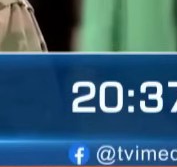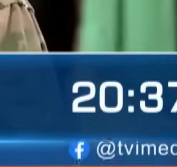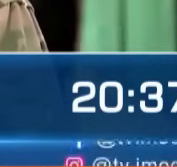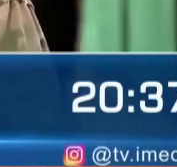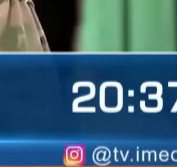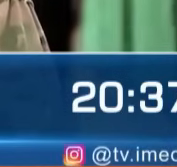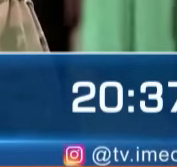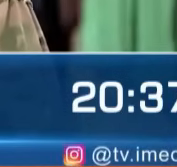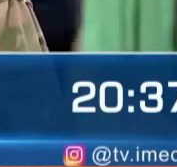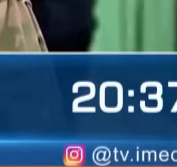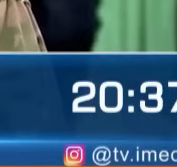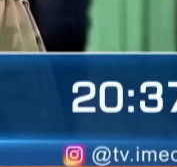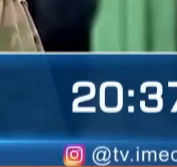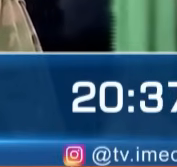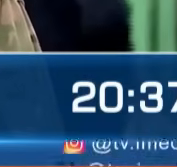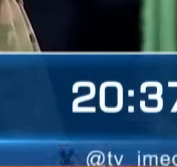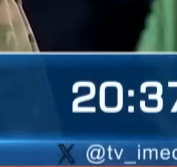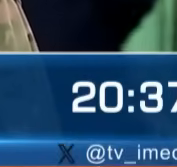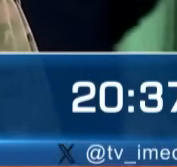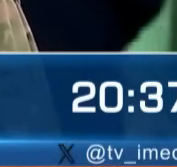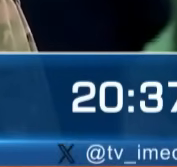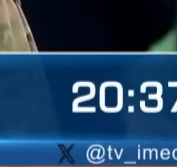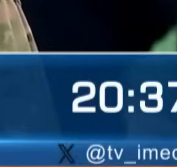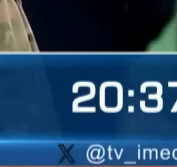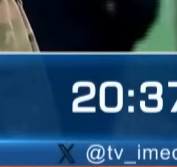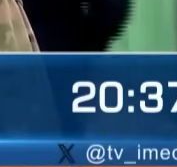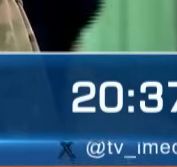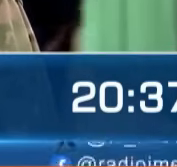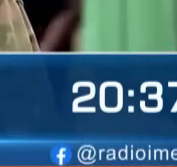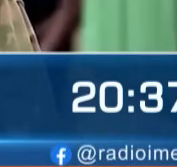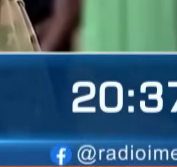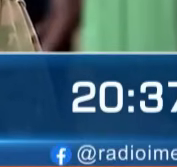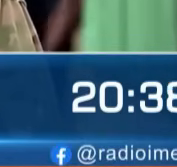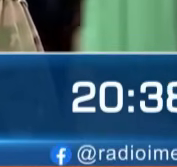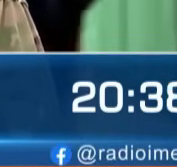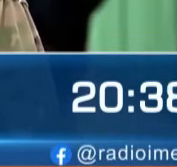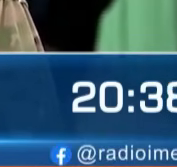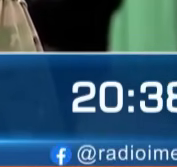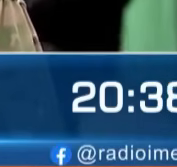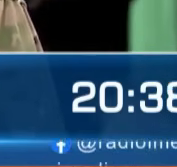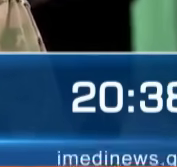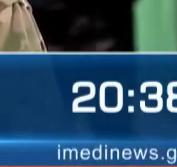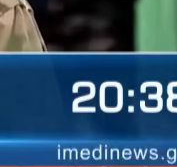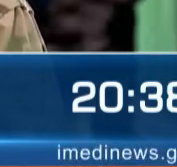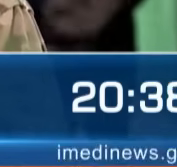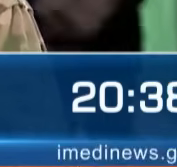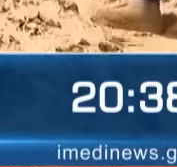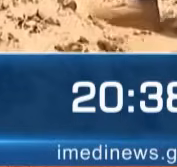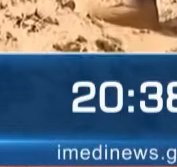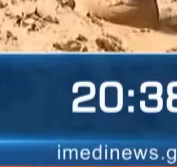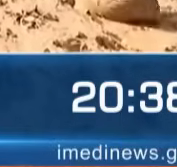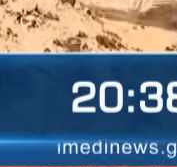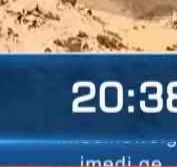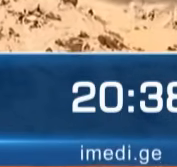chamovidnen geologebi, albat savaraudot uakhloes periodshi dadeben daskmasats da shesabamis samsakhurebi imokmedeben am daskmis